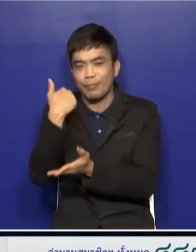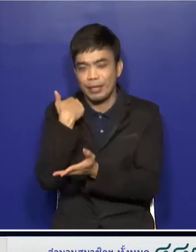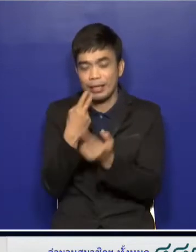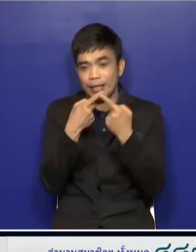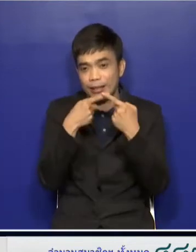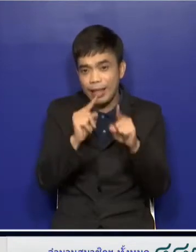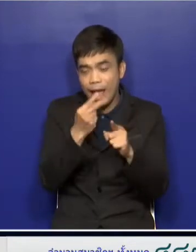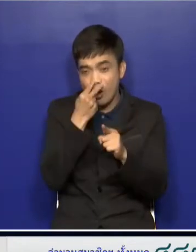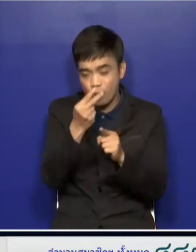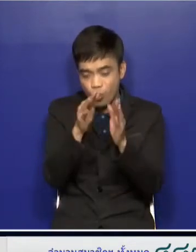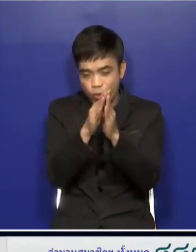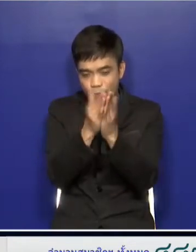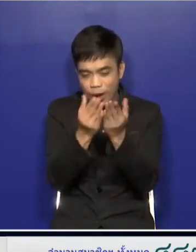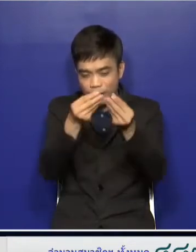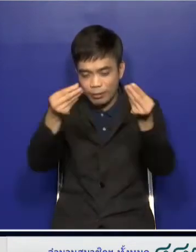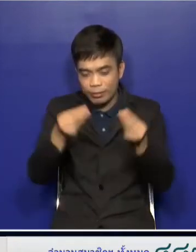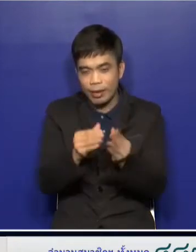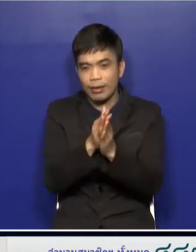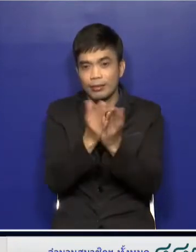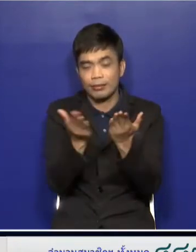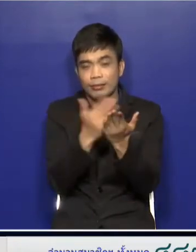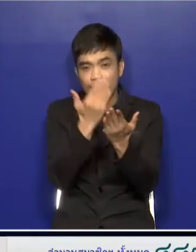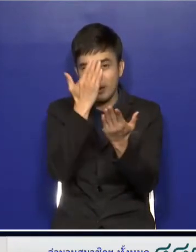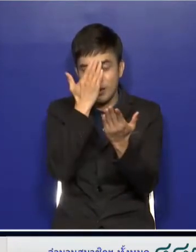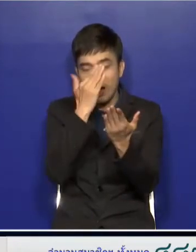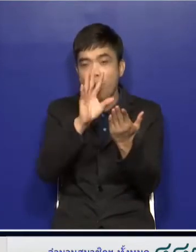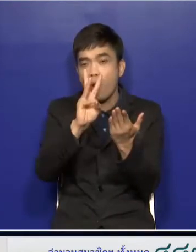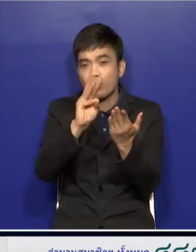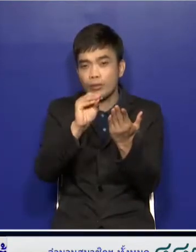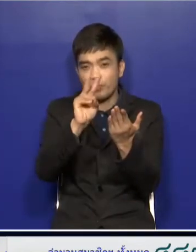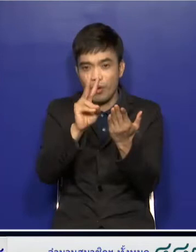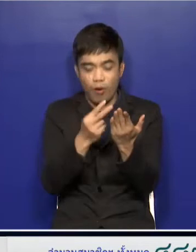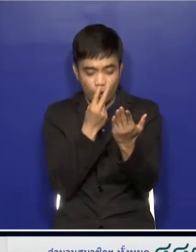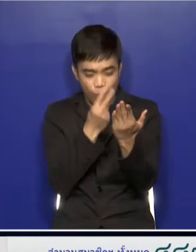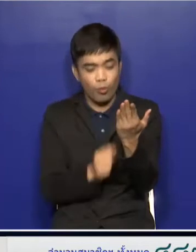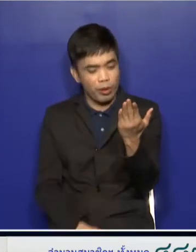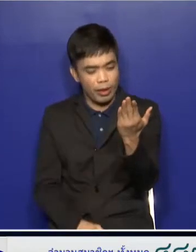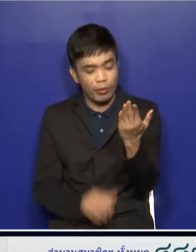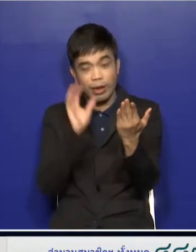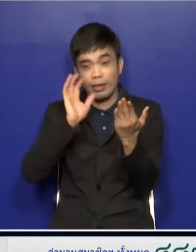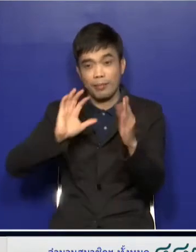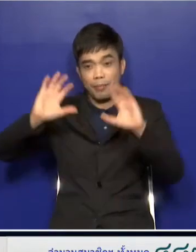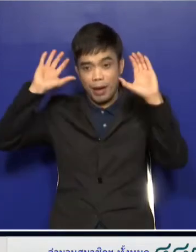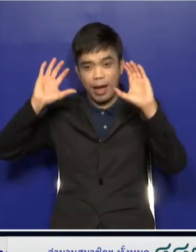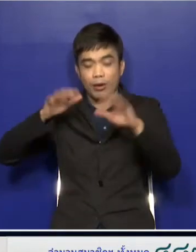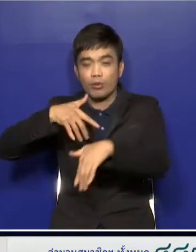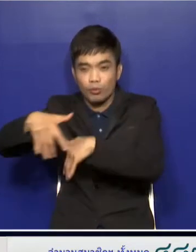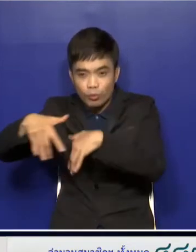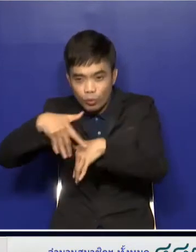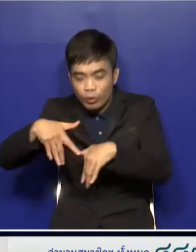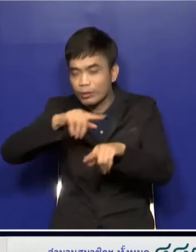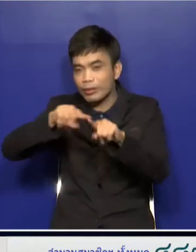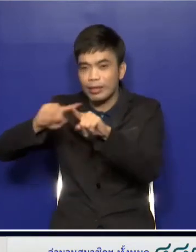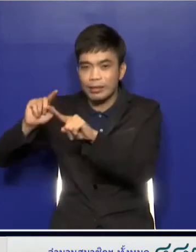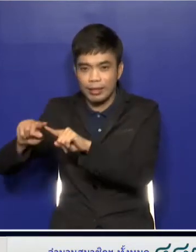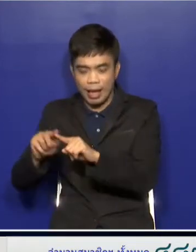ในหน้า62เนี่ยที่ทางรายงานได้ระบุมาว่าในความเป็นจริงเนี่ยพบว่าภาครัฐผู้ประกอบการชุมชนท้องถิ่นเนี่ยไม่ส